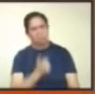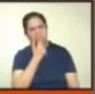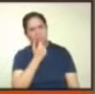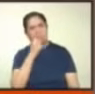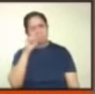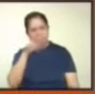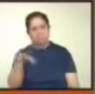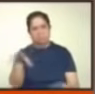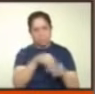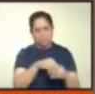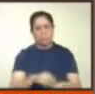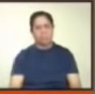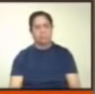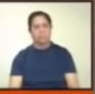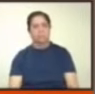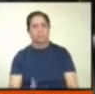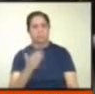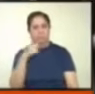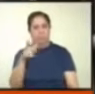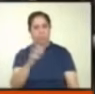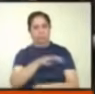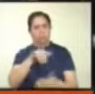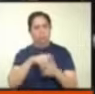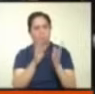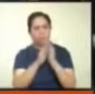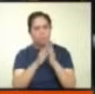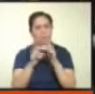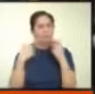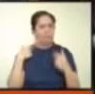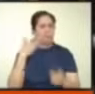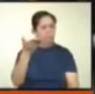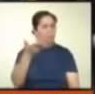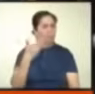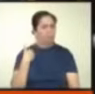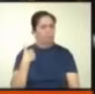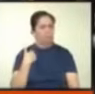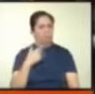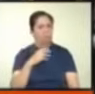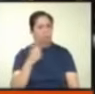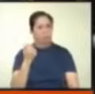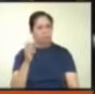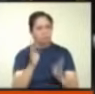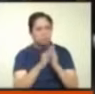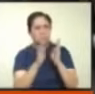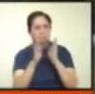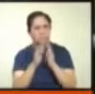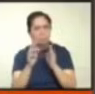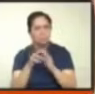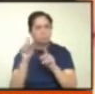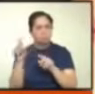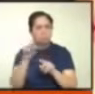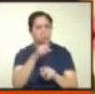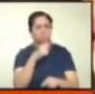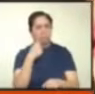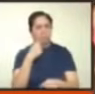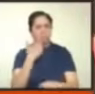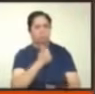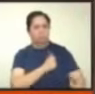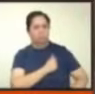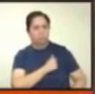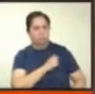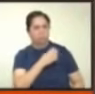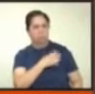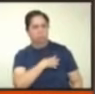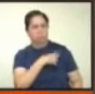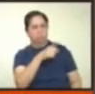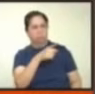dapat kasalihan siya. Kay lahat ng meeting nandun yan siya. Kabaong lahat ng meeting nandun niya. Yung mga escort ng police,